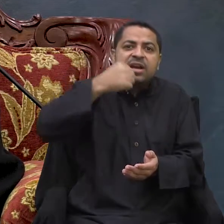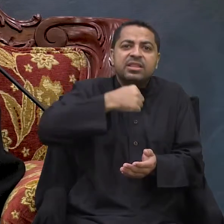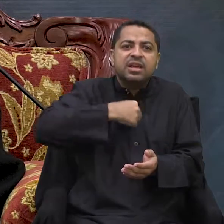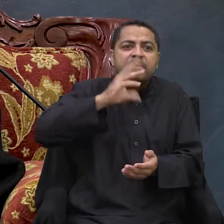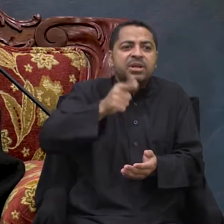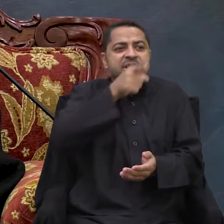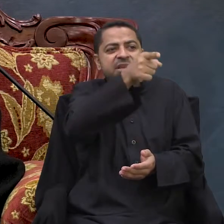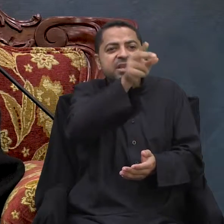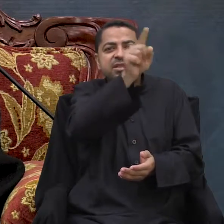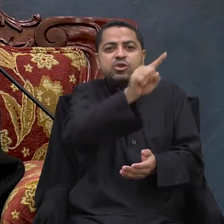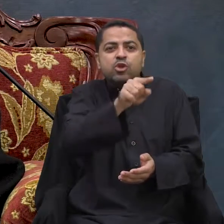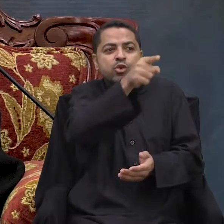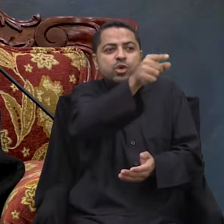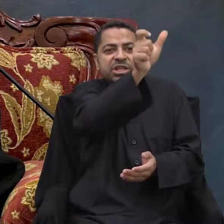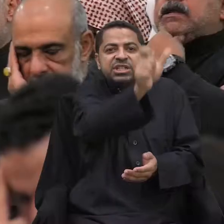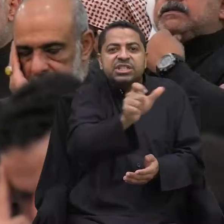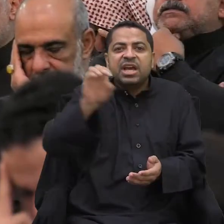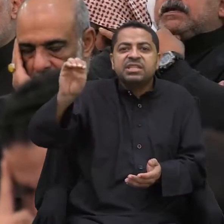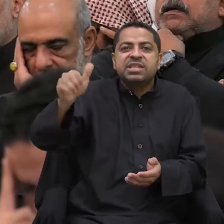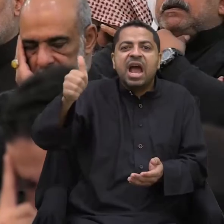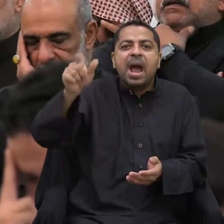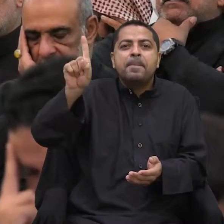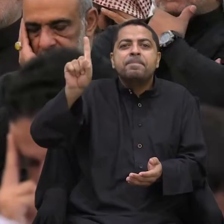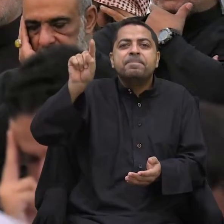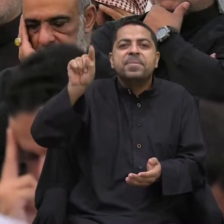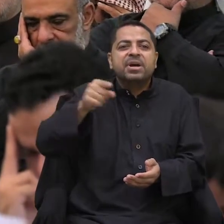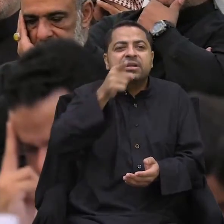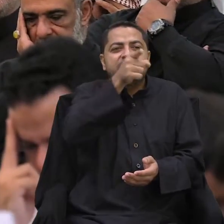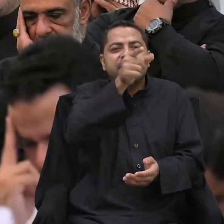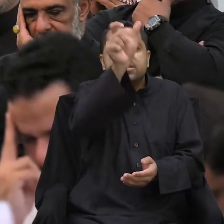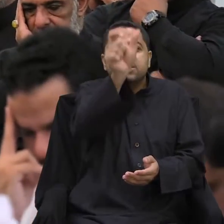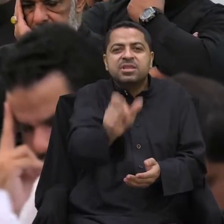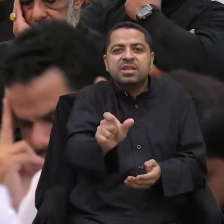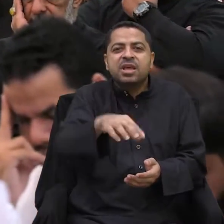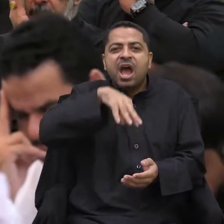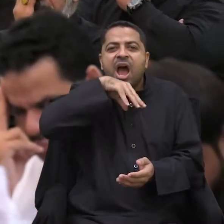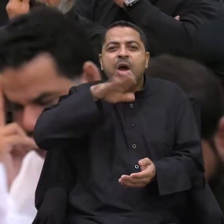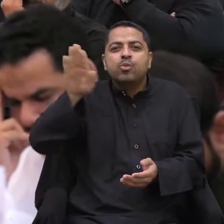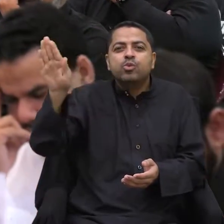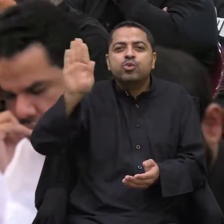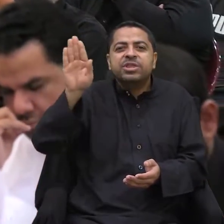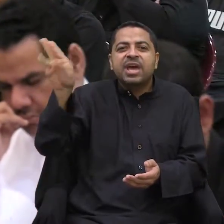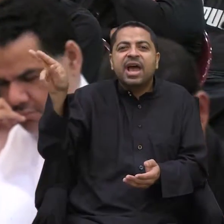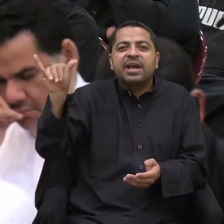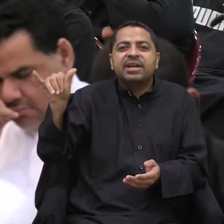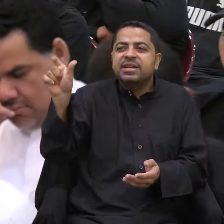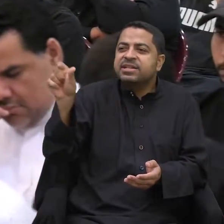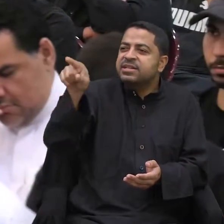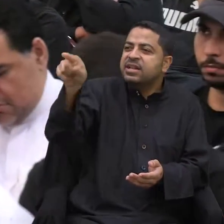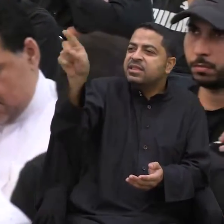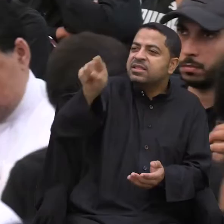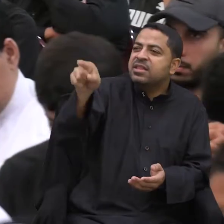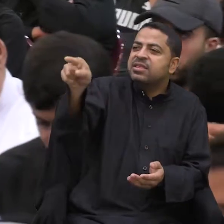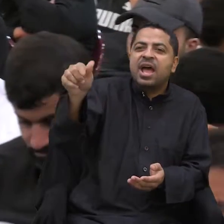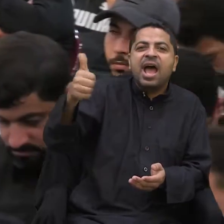سلوا جابر بن عبد الله الأنصاري وأبا سعيد الخدري وأنس